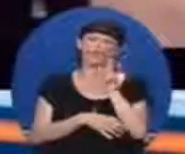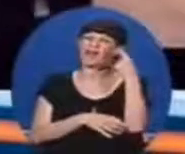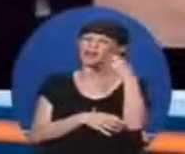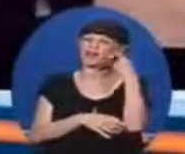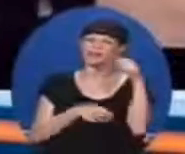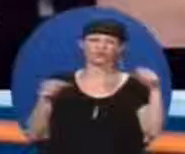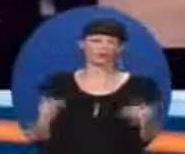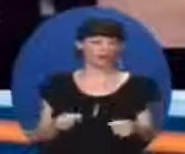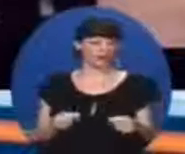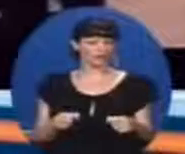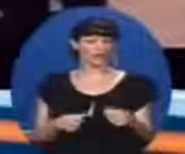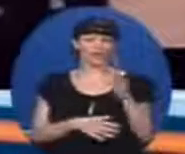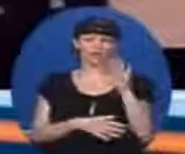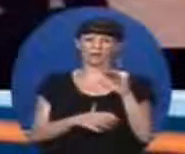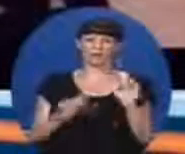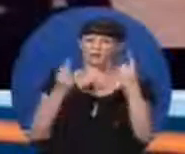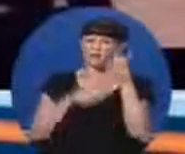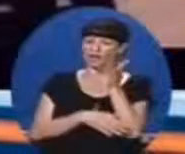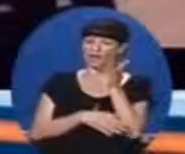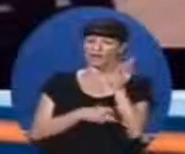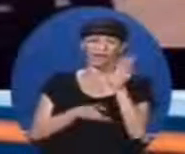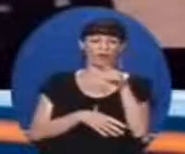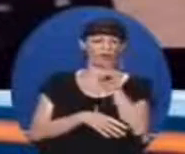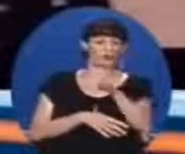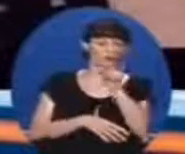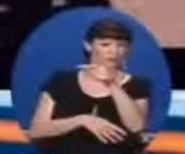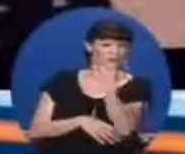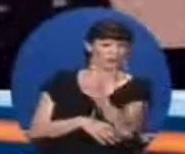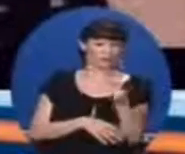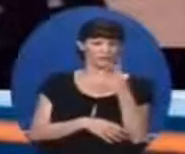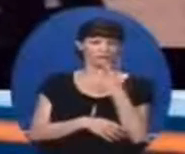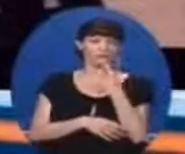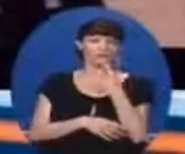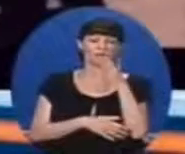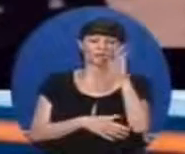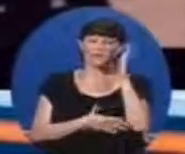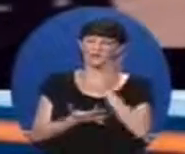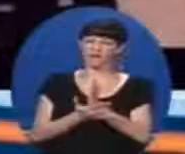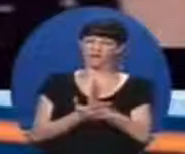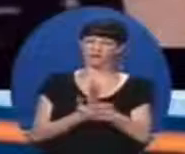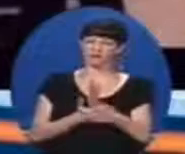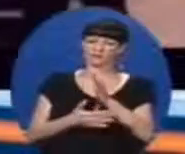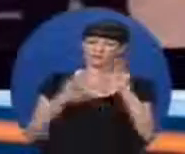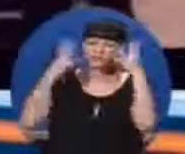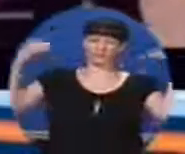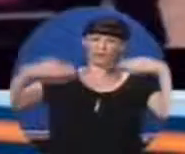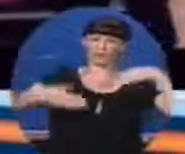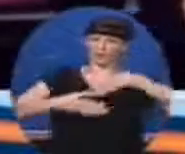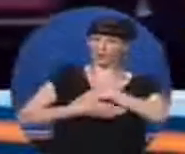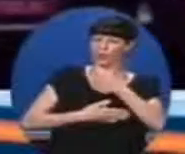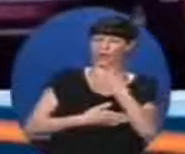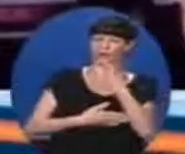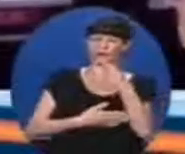להתגלגל לפלילים. עכשיו, אנחנו צריכים לזכור, נפוליאון אמר, שכל ללא זיכרון משול למבצע ללא חיל משמר. עכשיו, אנחנו